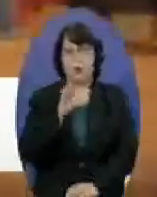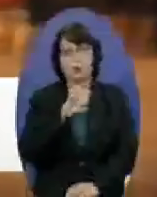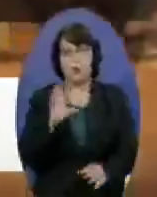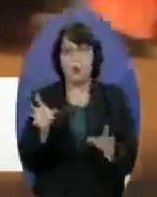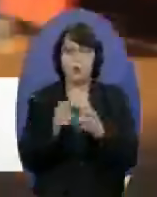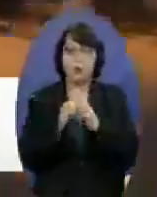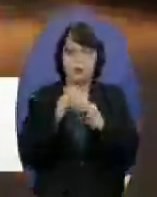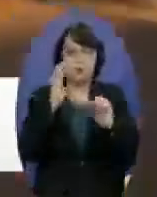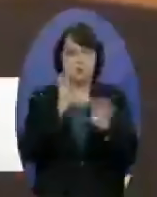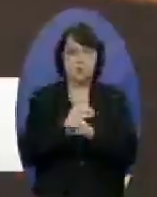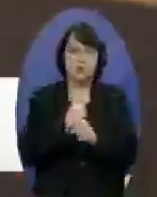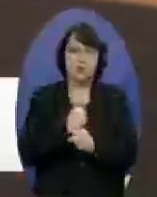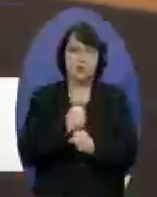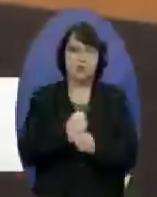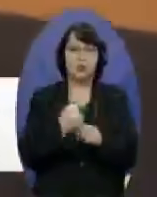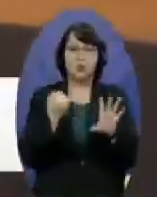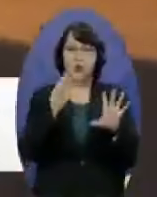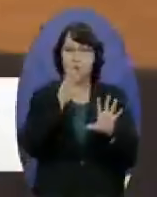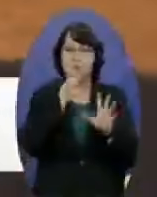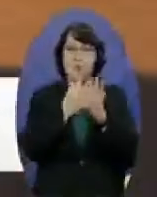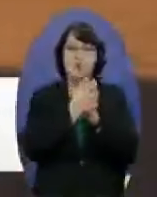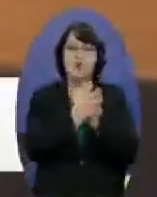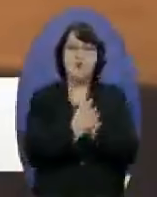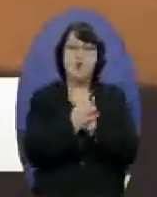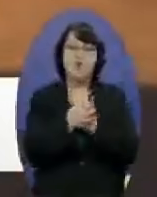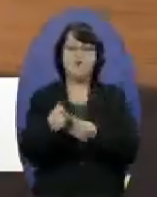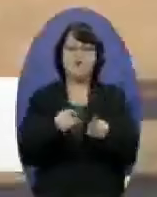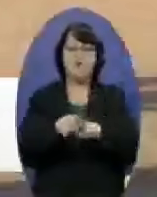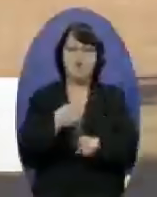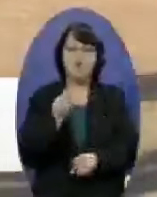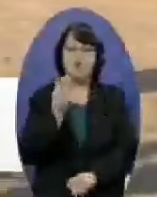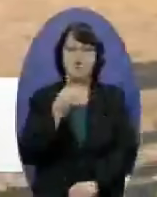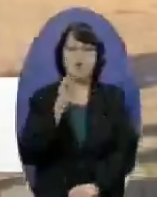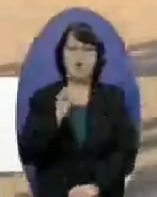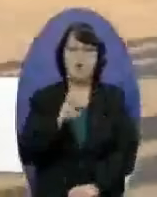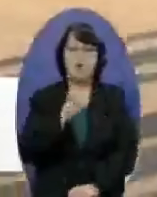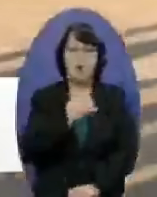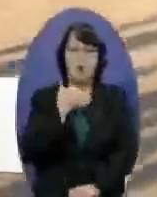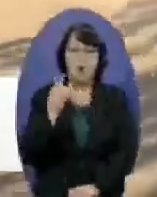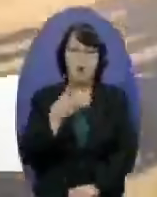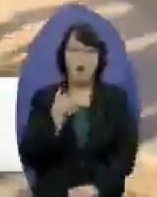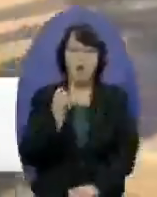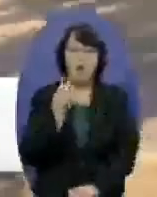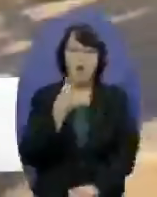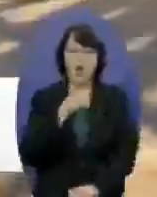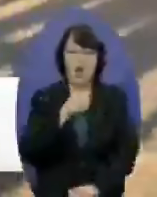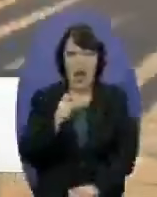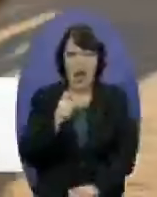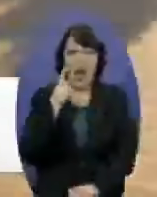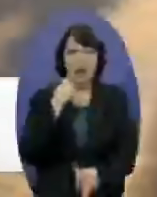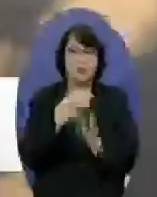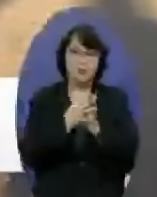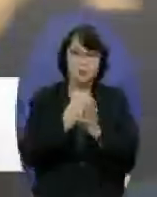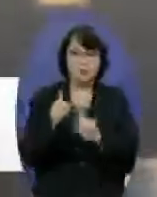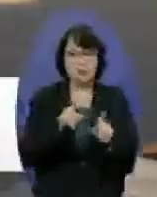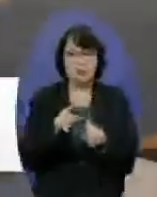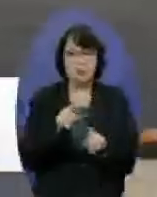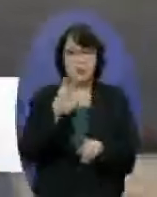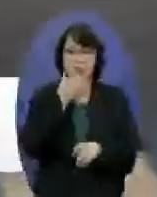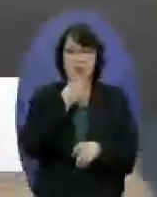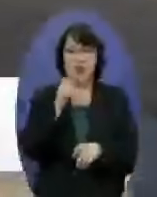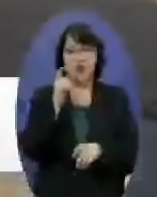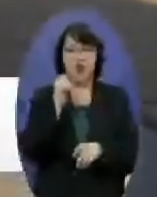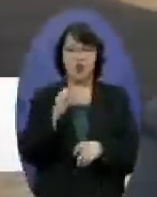торм тайлаг зэрэг 6 насны тэмээний уралдаанаас гадна шилмэл буур, инг шалгаруулах, сайхан тэмээтэй хос шалгаруулах, өртөөжүүлсэн